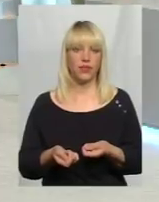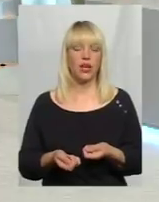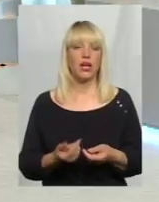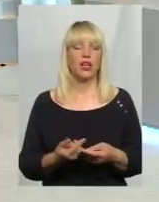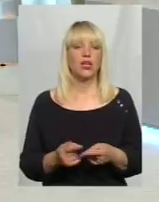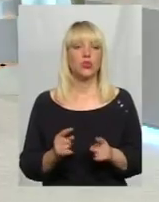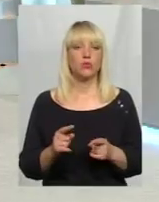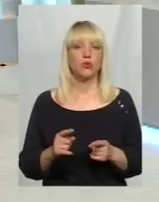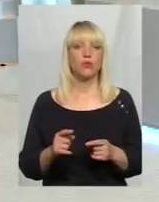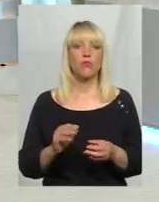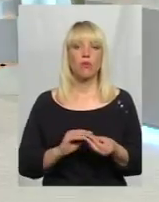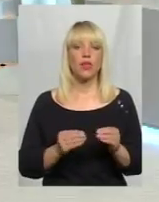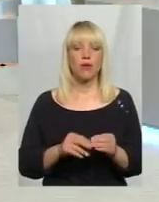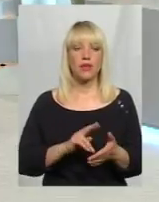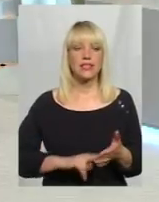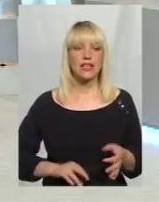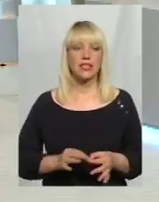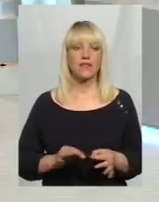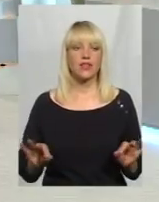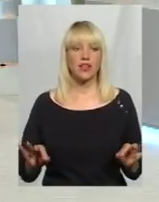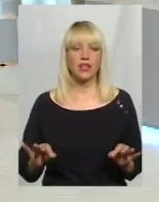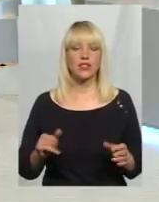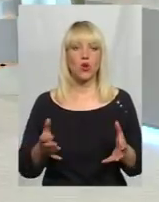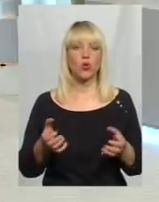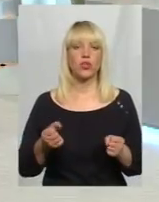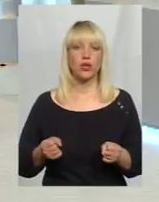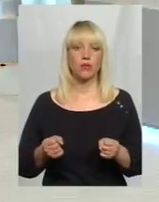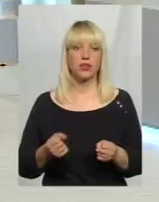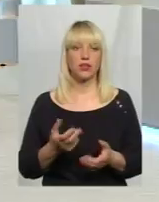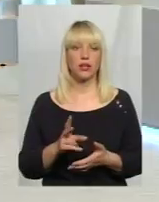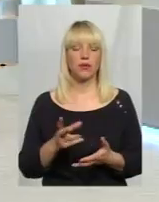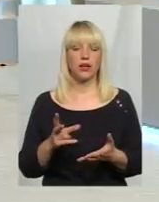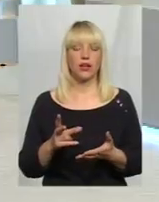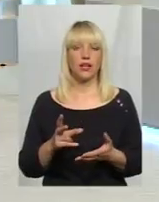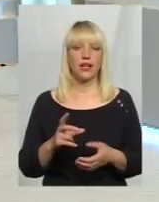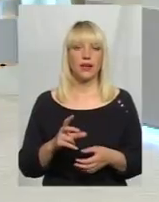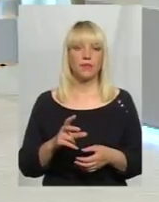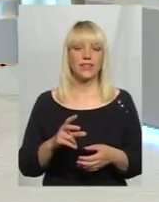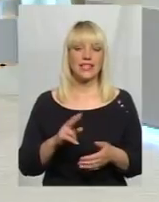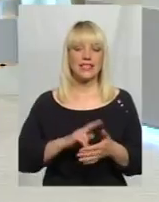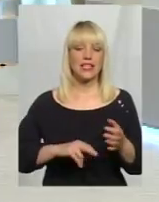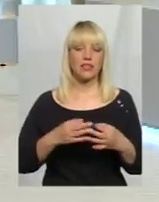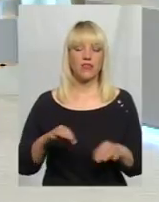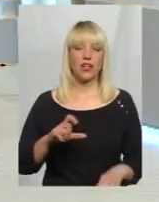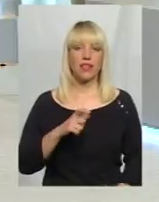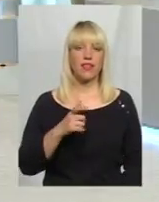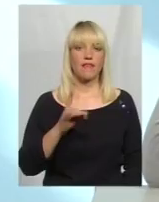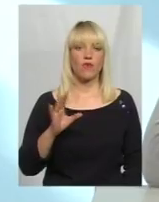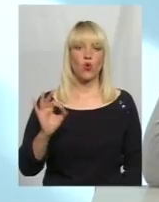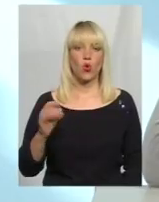тому якби проблеми з сертифікацією, з отриманням, до прикладу, сертифікату Євро-1 багатьох